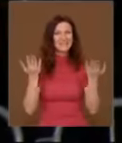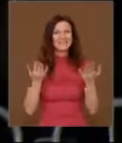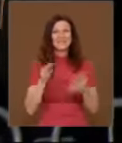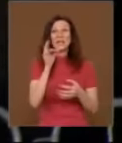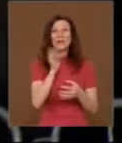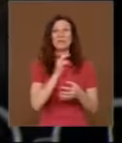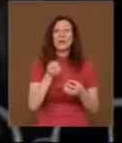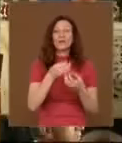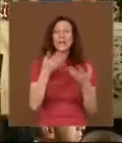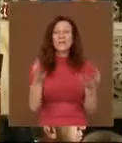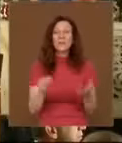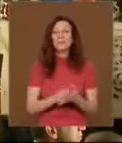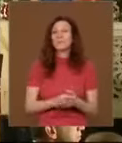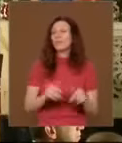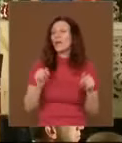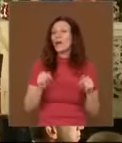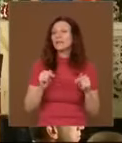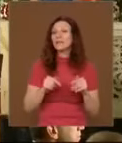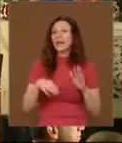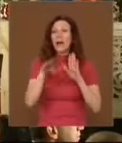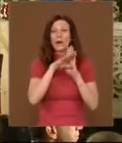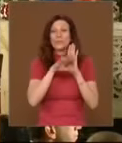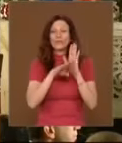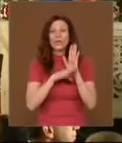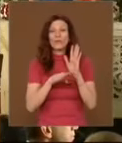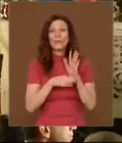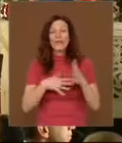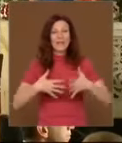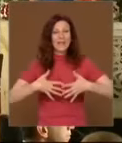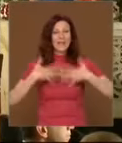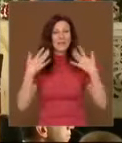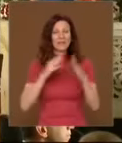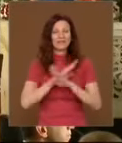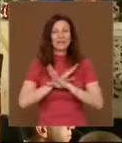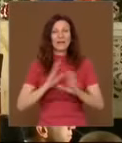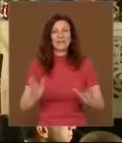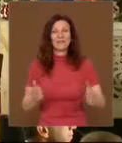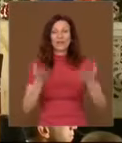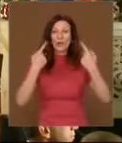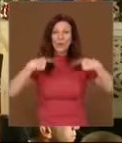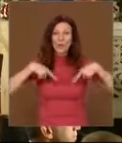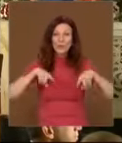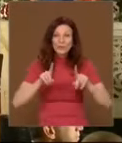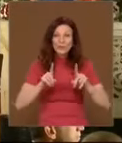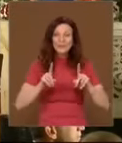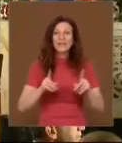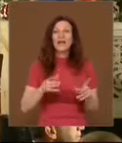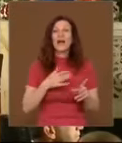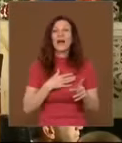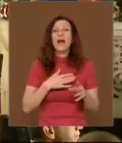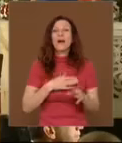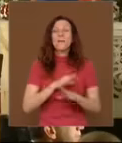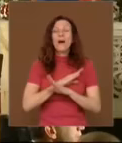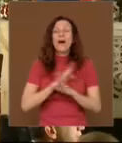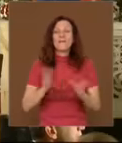благославия вярващите. И сега последованието на празничната възкресна утринна служба продължава с възкресния